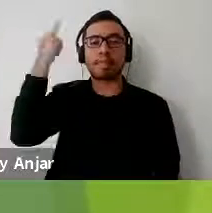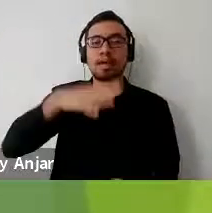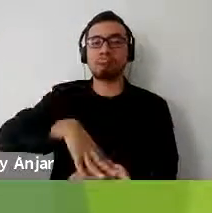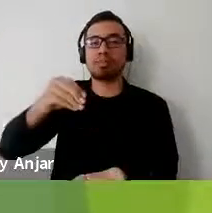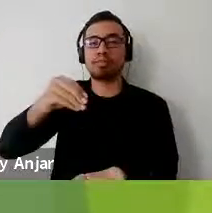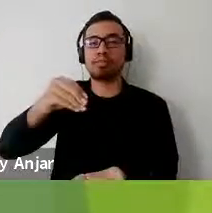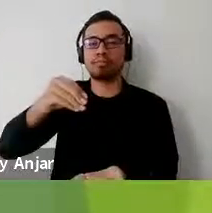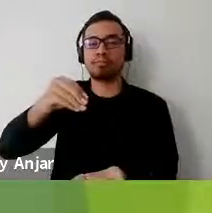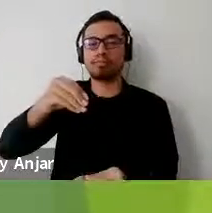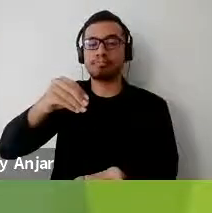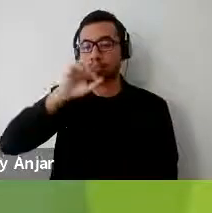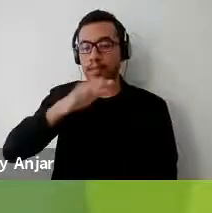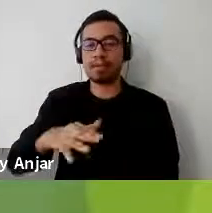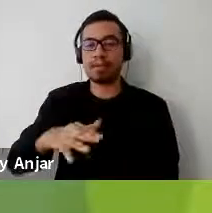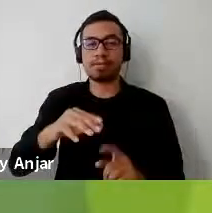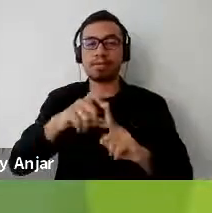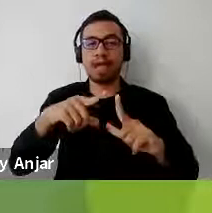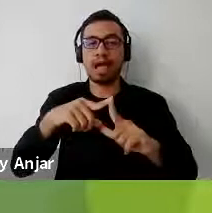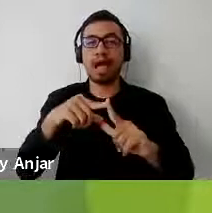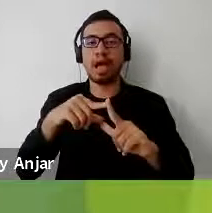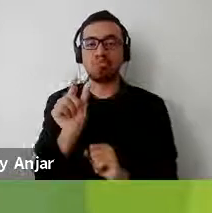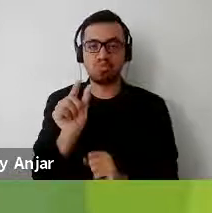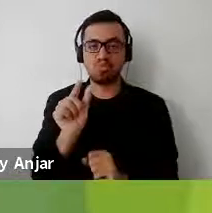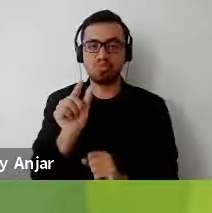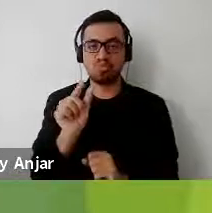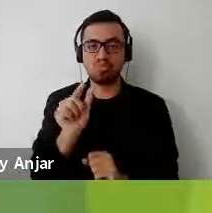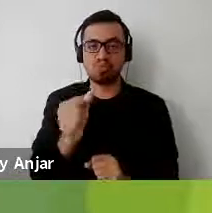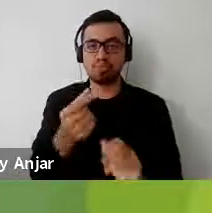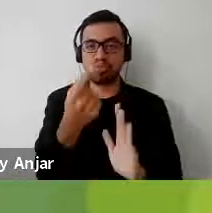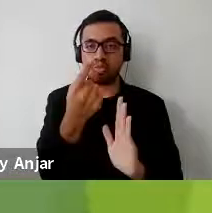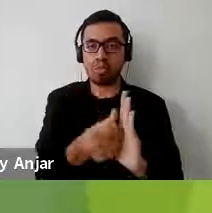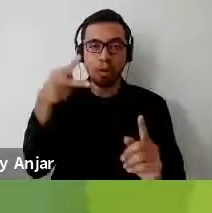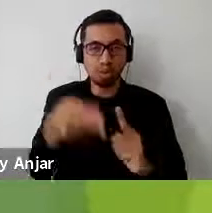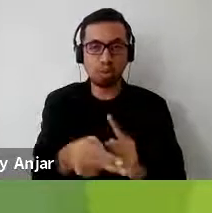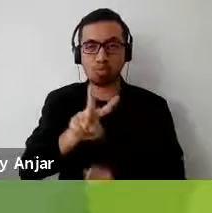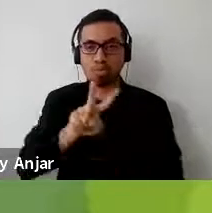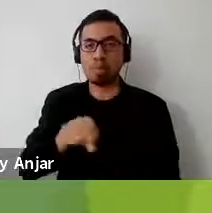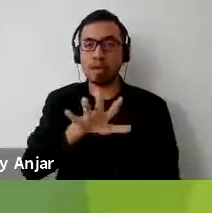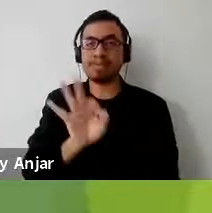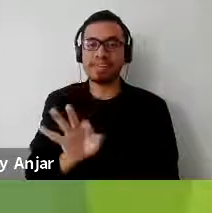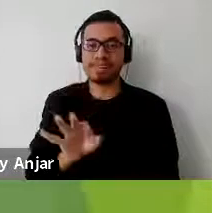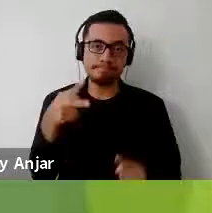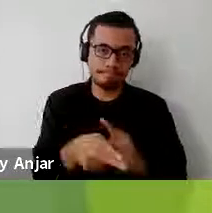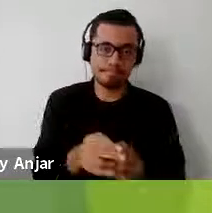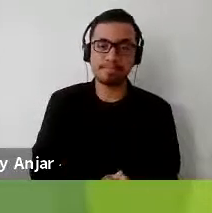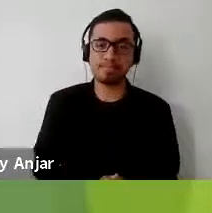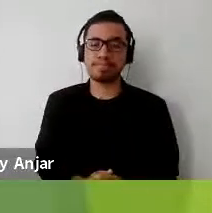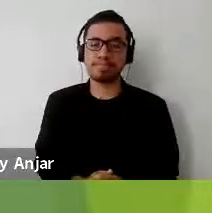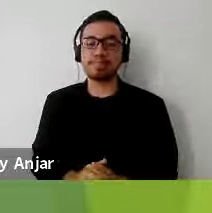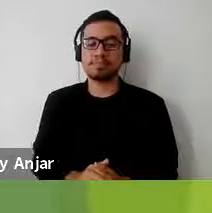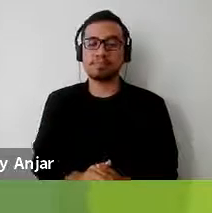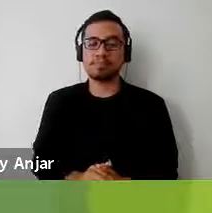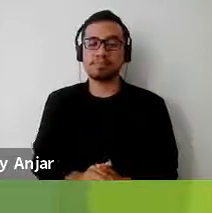potong DAU 10%, dana bagi hasil 25,5%. DID dipotong, kemudian DAK visi hentikan.